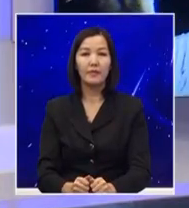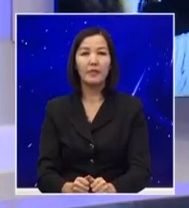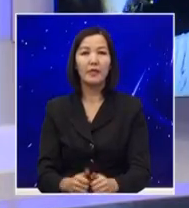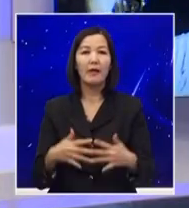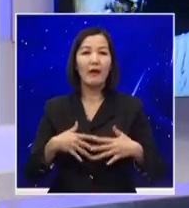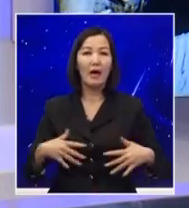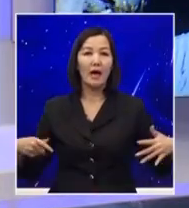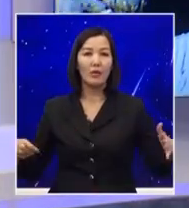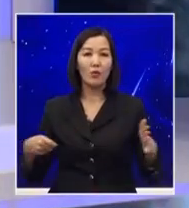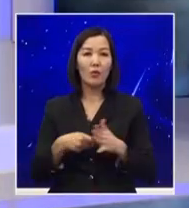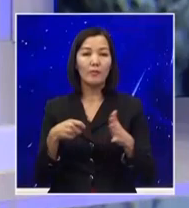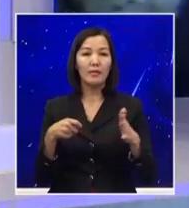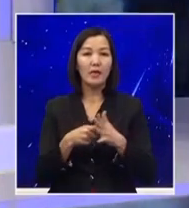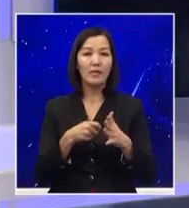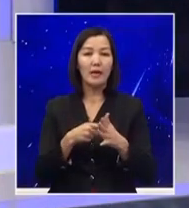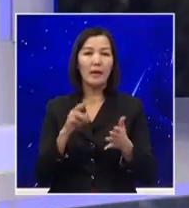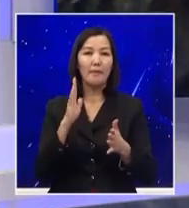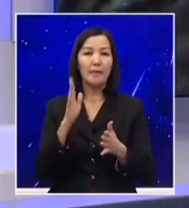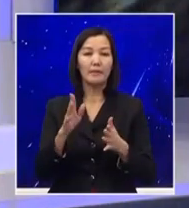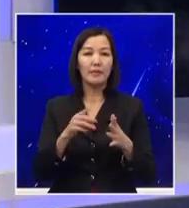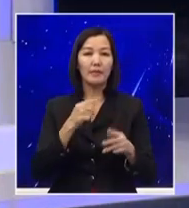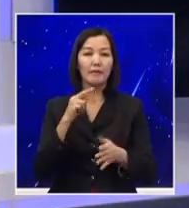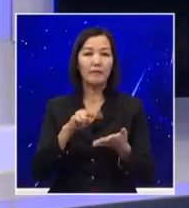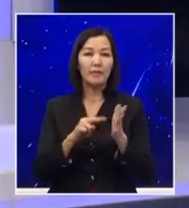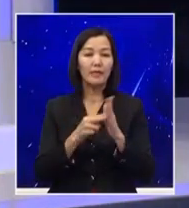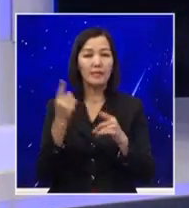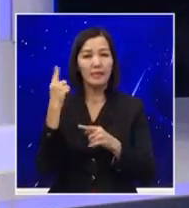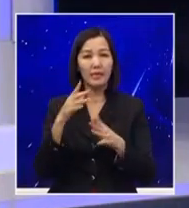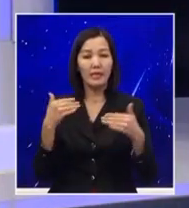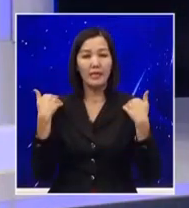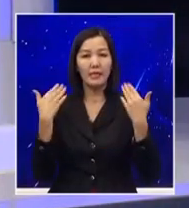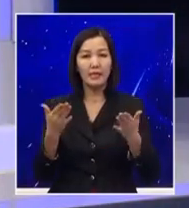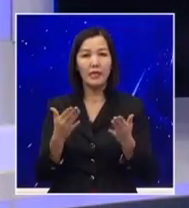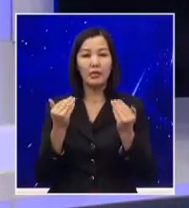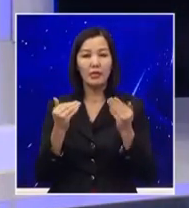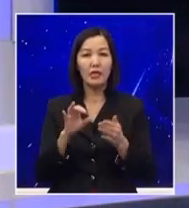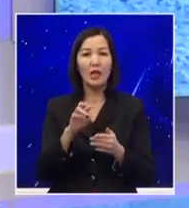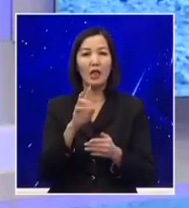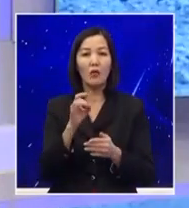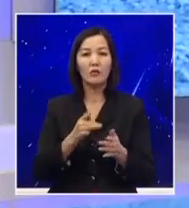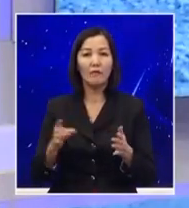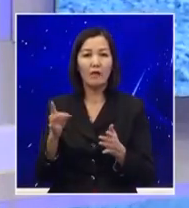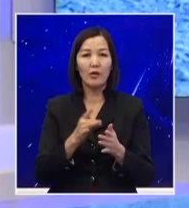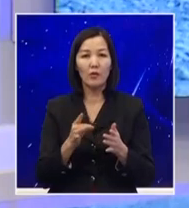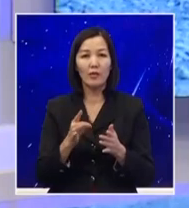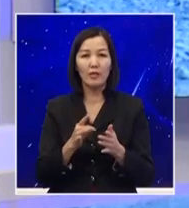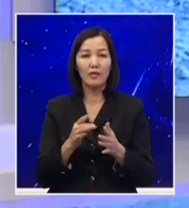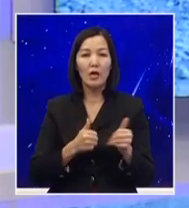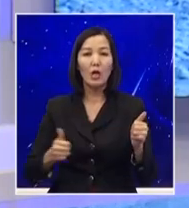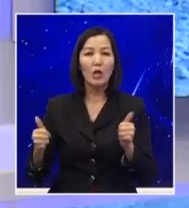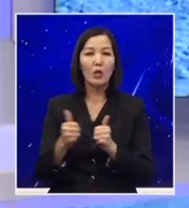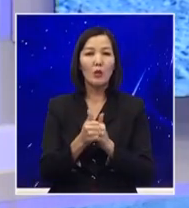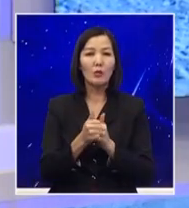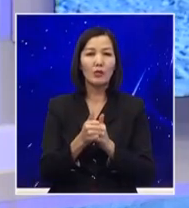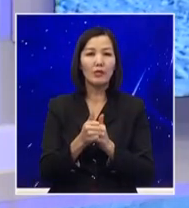Откорм скота – перспективная бизнес-идея. Эту нишу на отлично осваивают крестьяне Алакольского района. Один из лидеров в